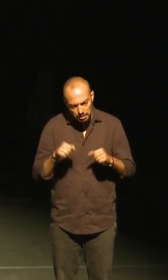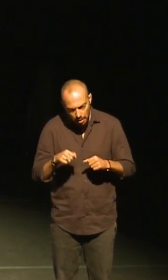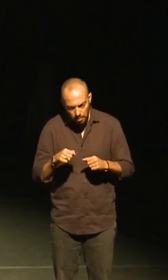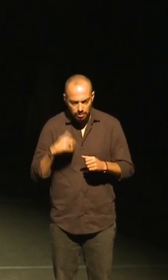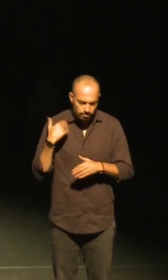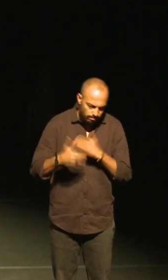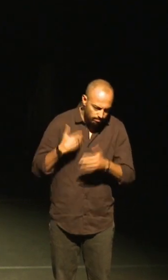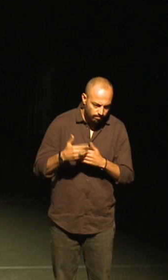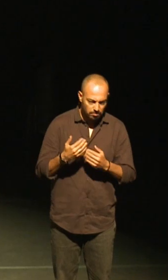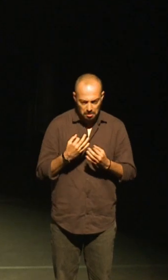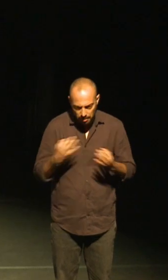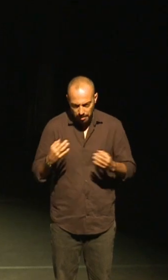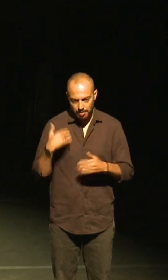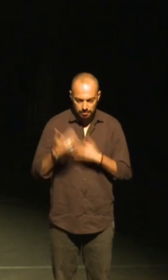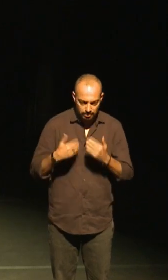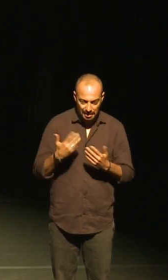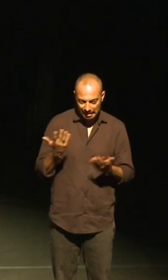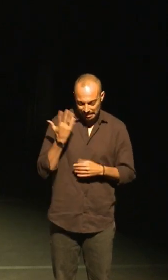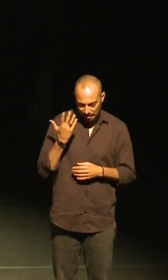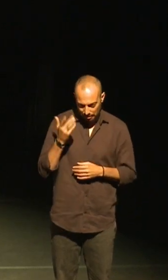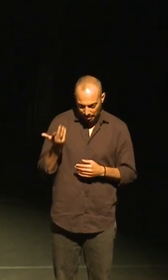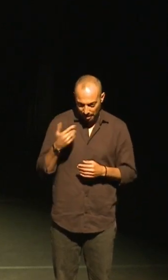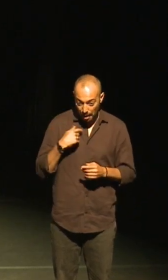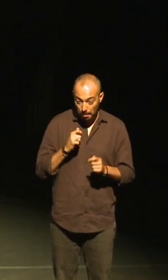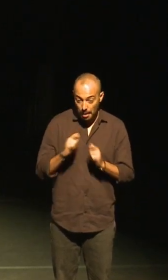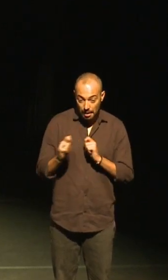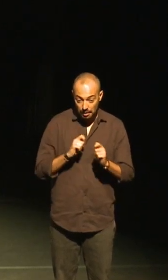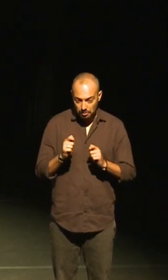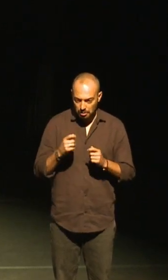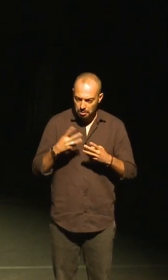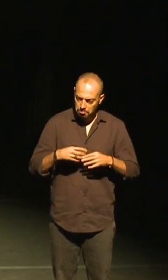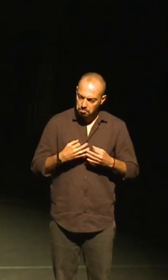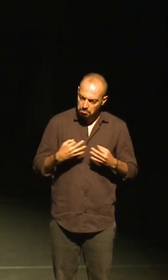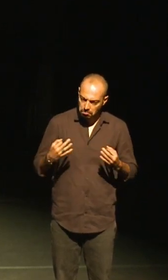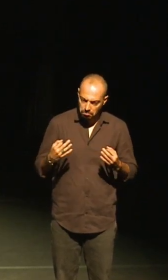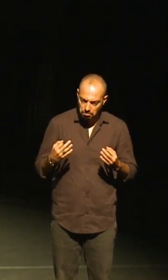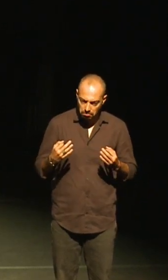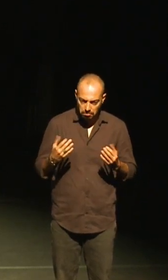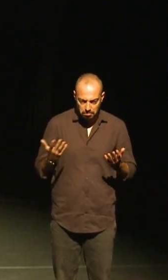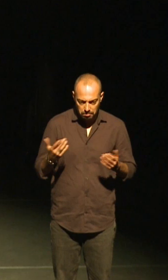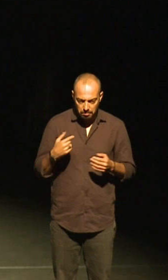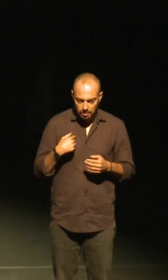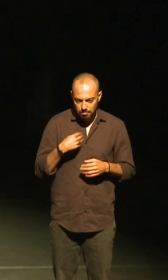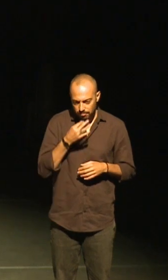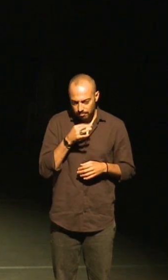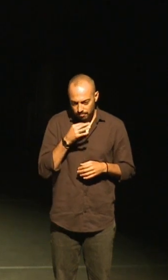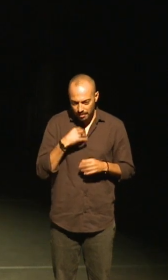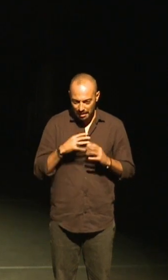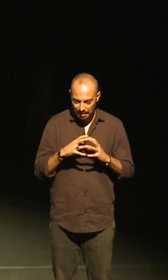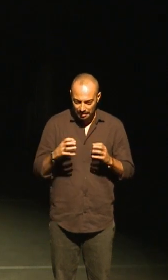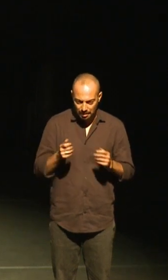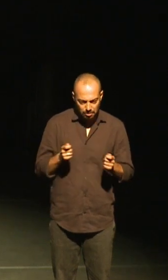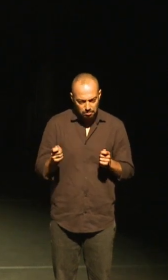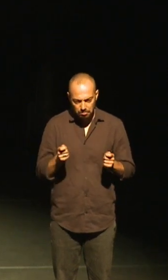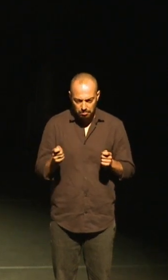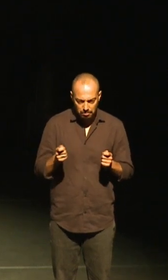una buona pratica di Management perché quello è davvero incluso vuol dire che sono capace di gestire bene l'azienda e